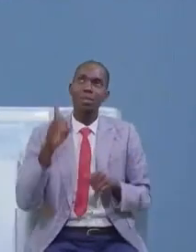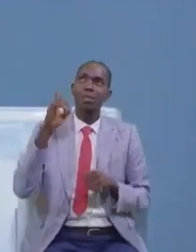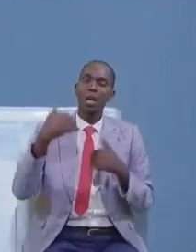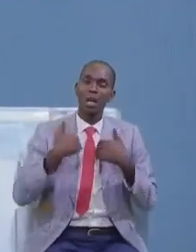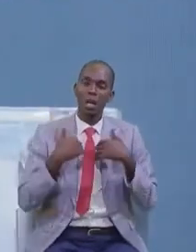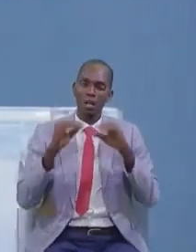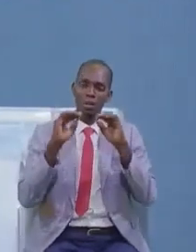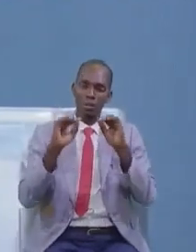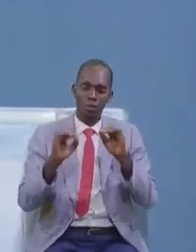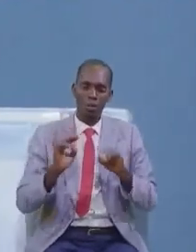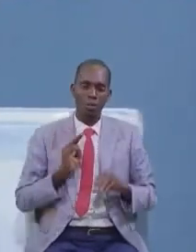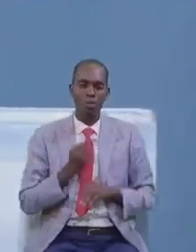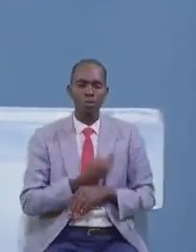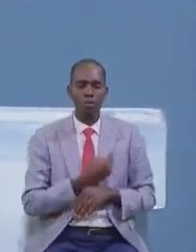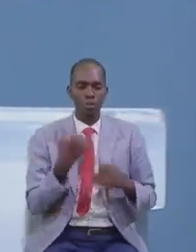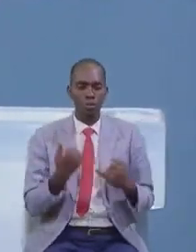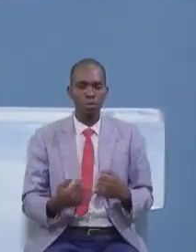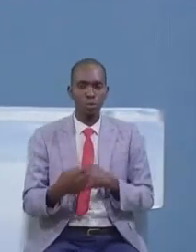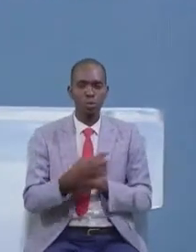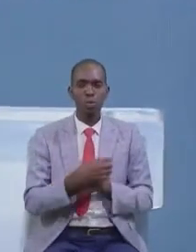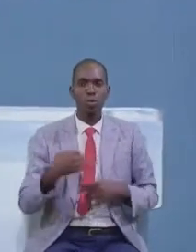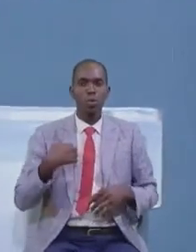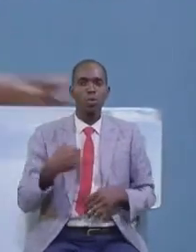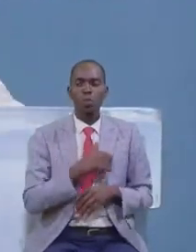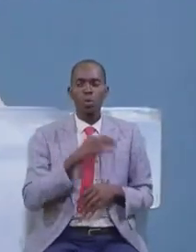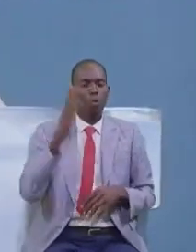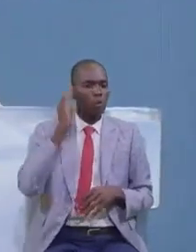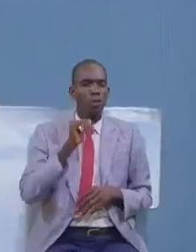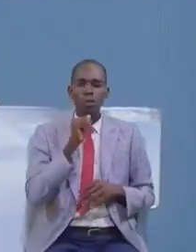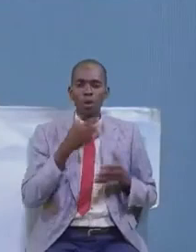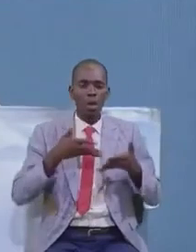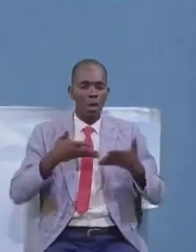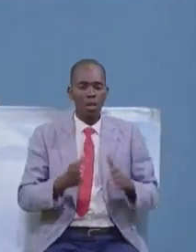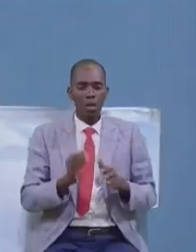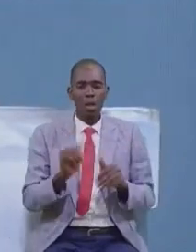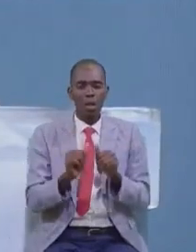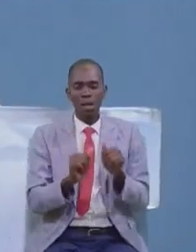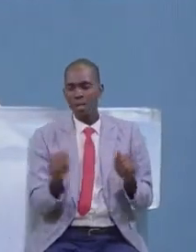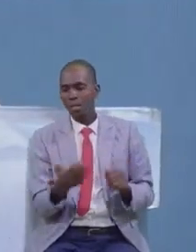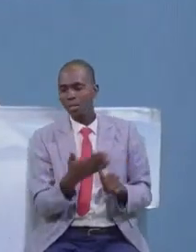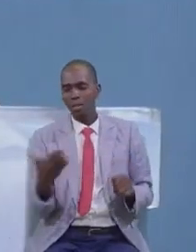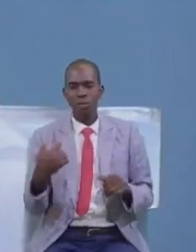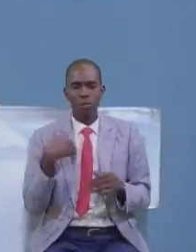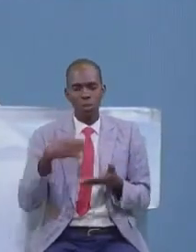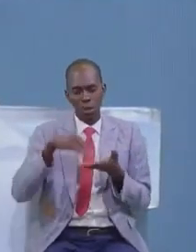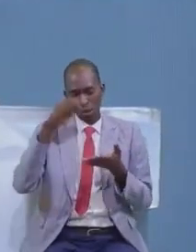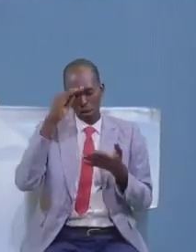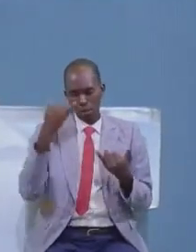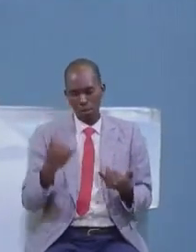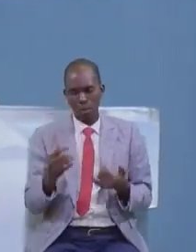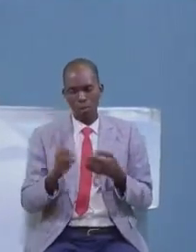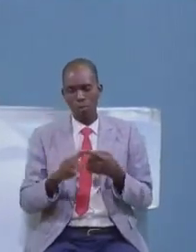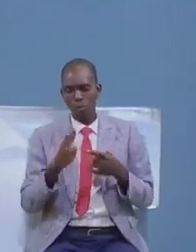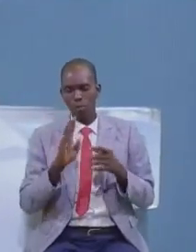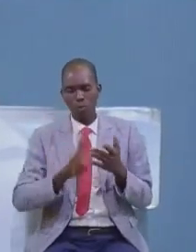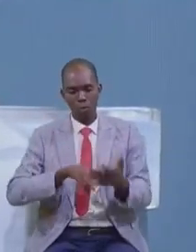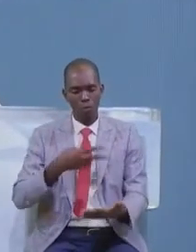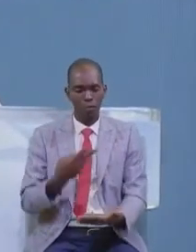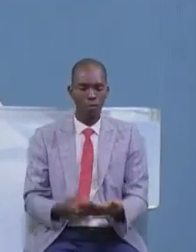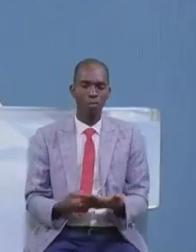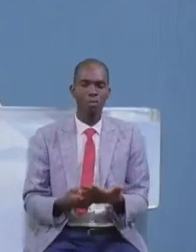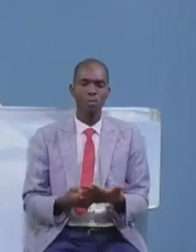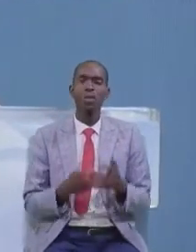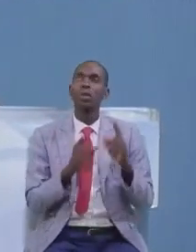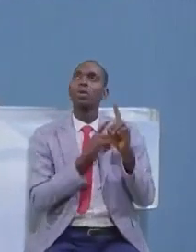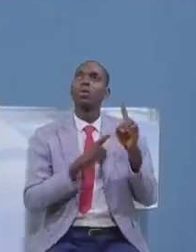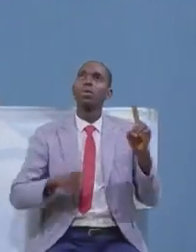ఉన్నవారు ప్రార్థనలో నిలబడతారా అండి? You will not allow anything to fall to the ground. నేల మీద ఏది పడిపోకుండా నేను జాగ్రత్త వహిస్తాను. Lord, here